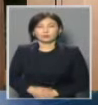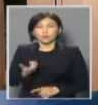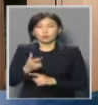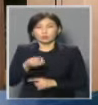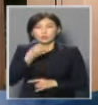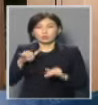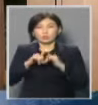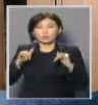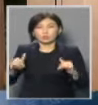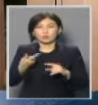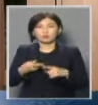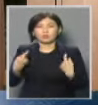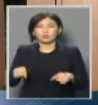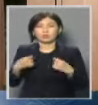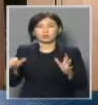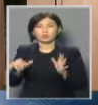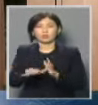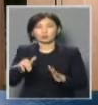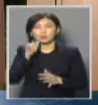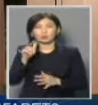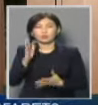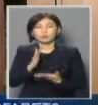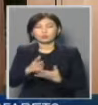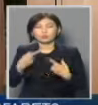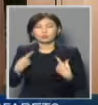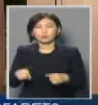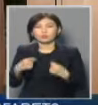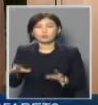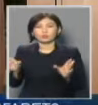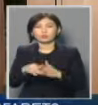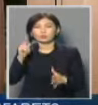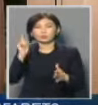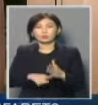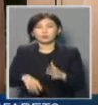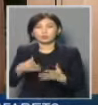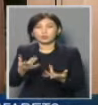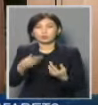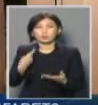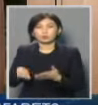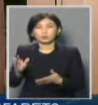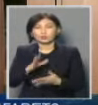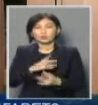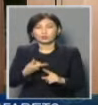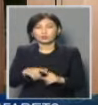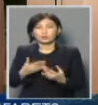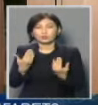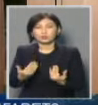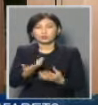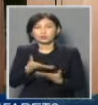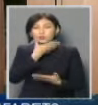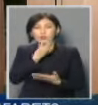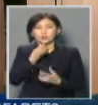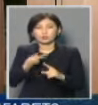Очень хорошо развит маркетинг электронных сигарет. Продавцы сумели завоевать доверие потребителей. Табачное изделие в изящном,